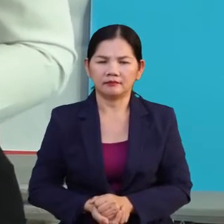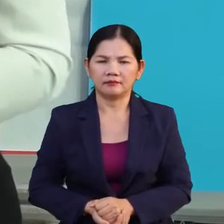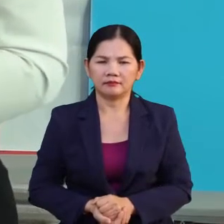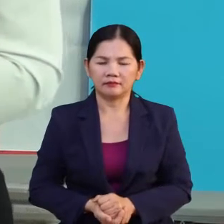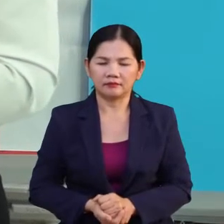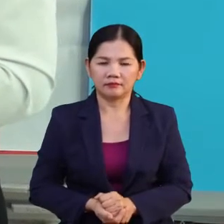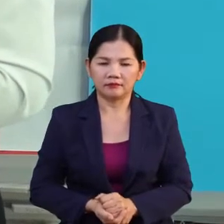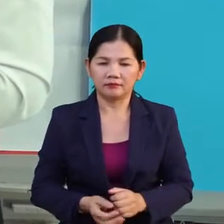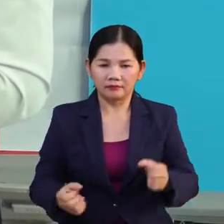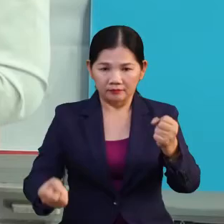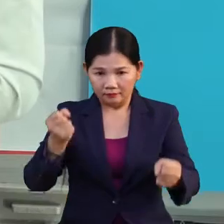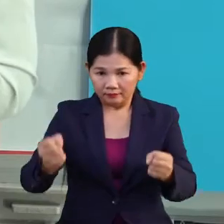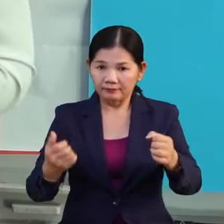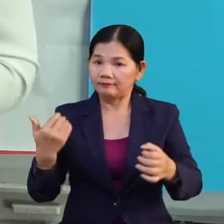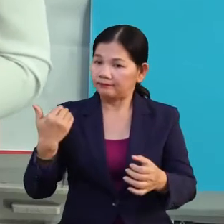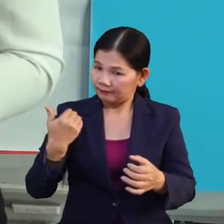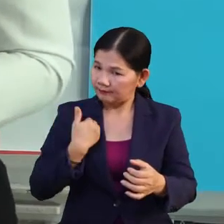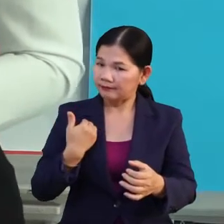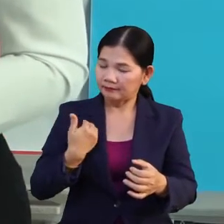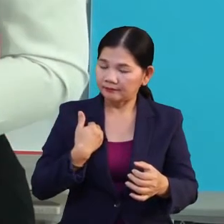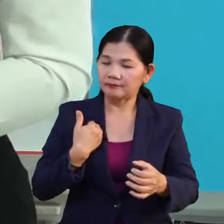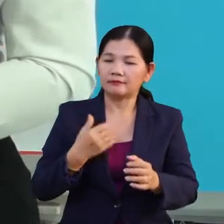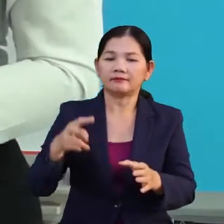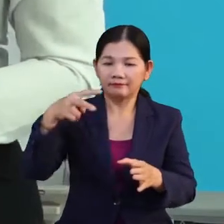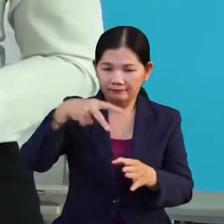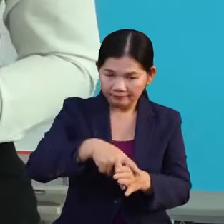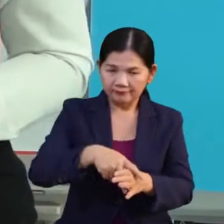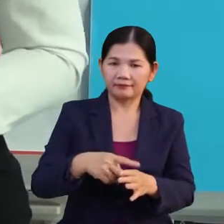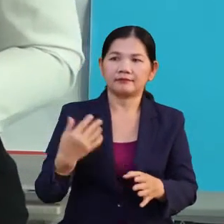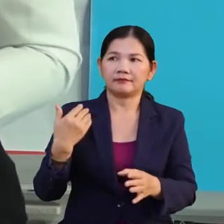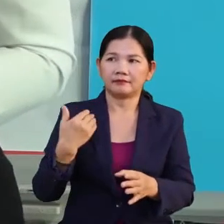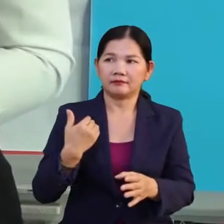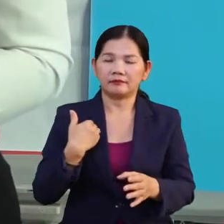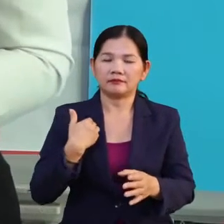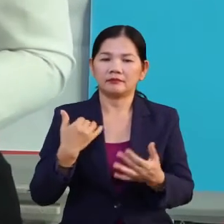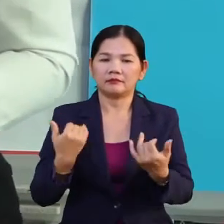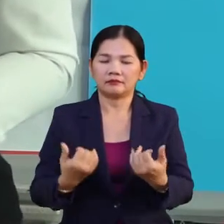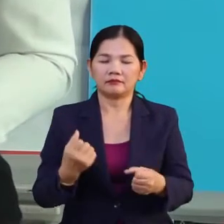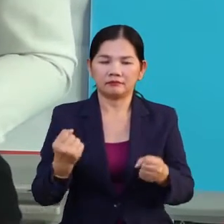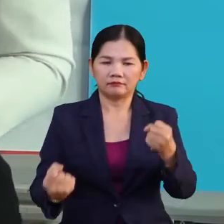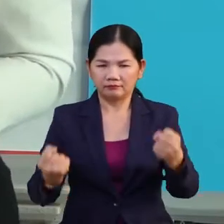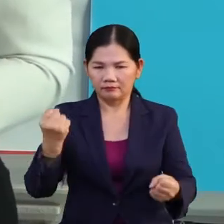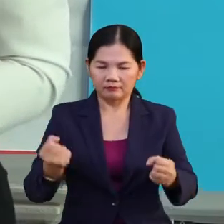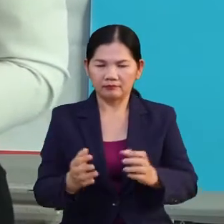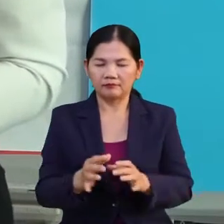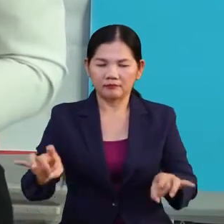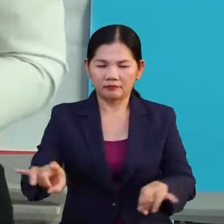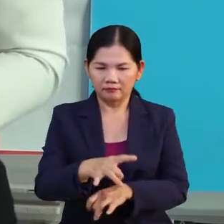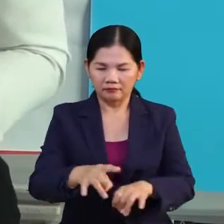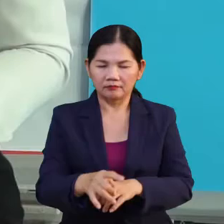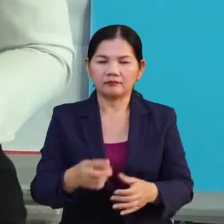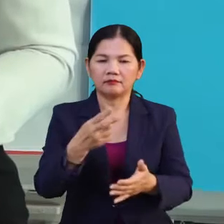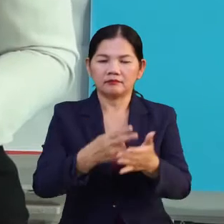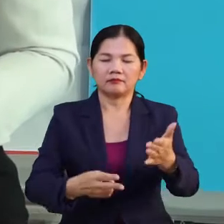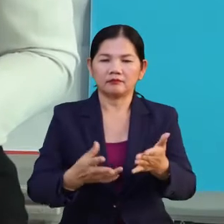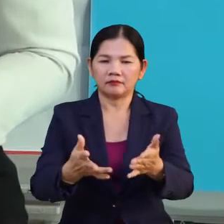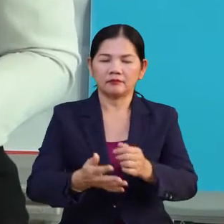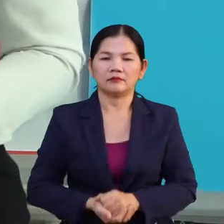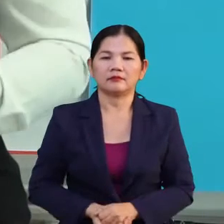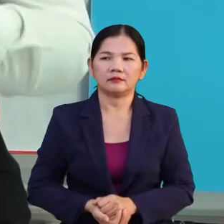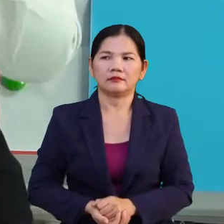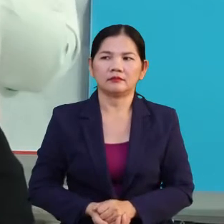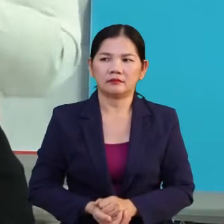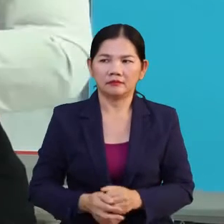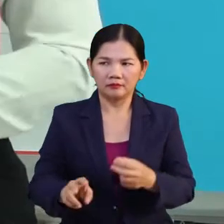កូនធ្លាប់ជិះរថយន្តណាចាប្រកាសជាធ្លាប់ឯកូនណាចាអញ្ចឹងពេលជិះរថយន្តអំពើល្អក្នុងនោះគេធ្វើអីខ្លះកូន